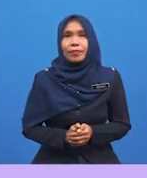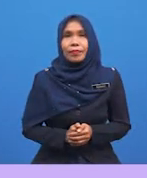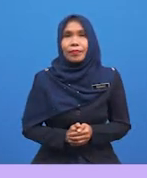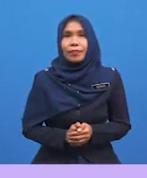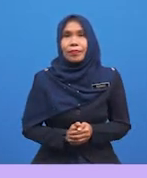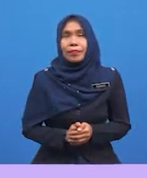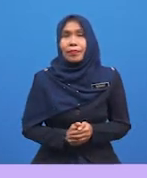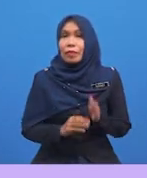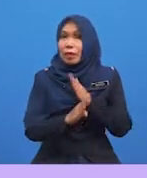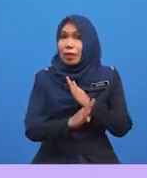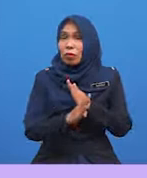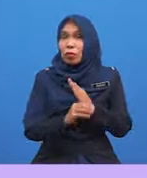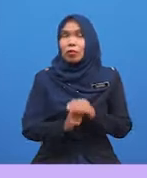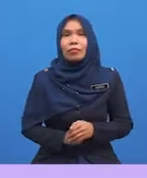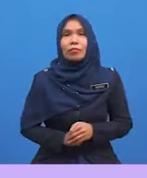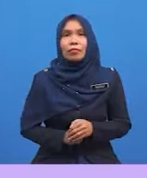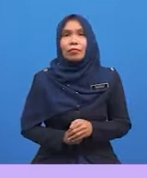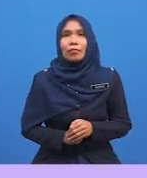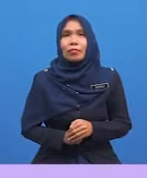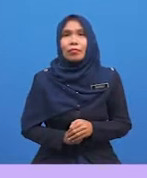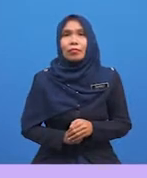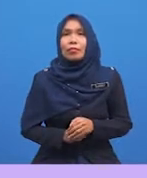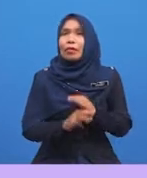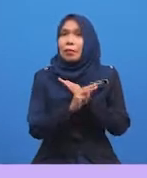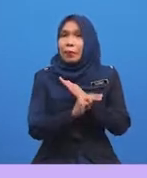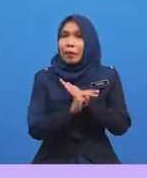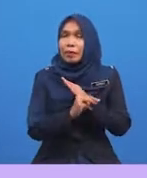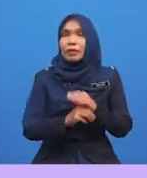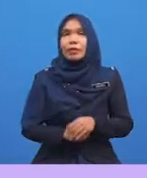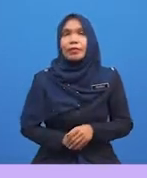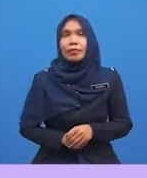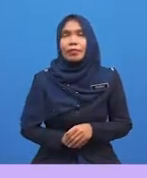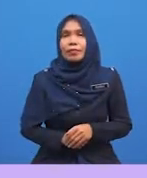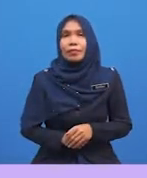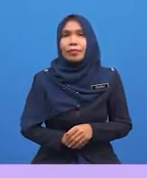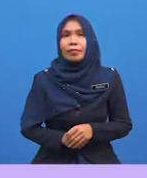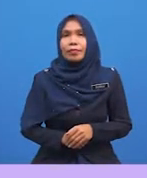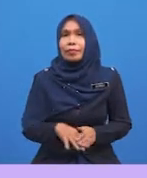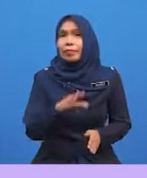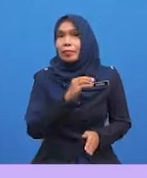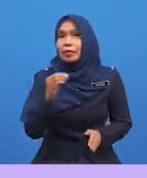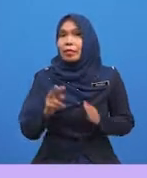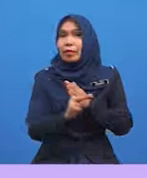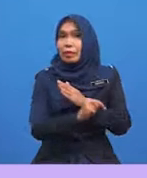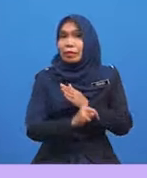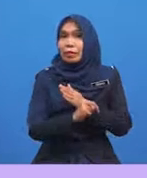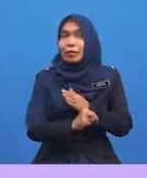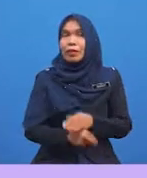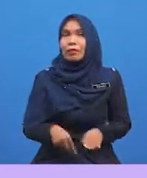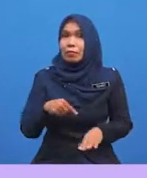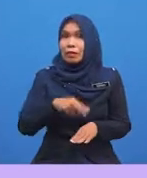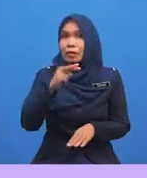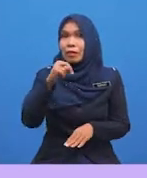Alam, Selangor, Batu Berendam, Melaka dan Nilai, Negeri Sembilan. Kawasan-kawasan